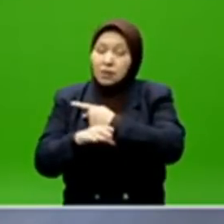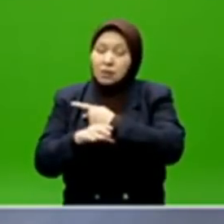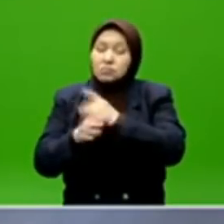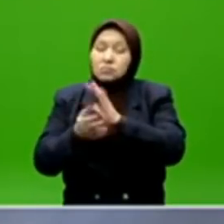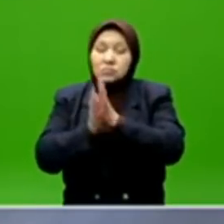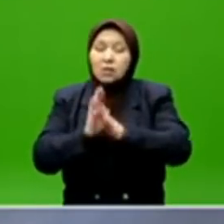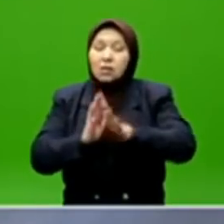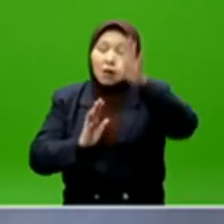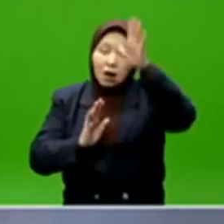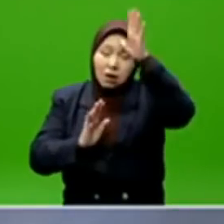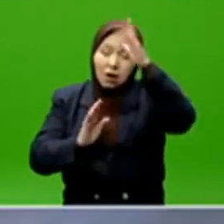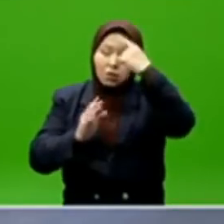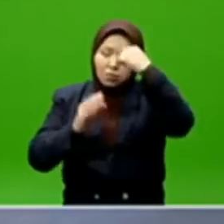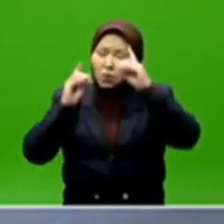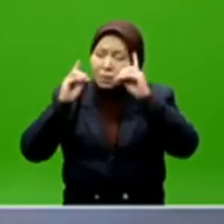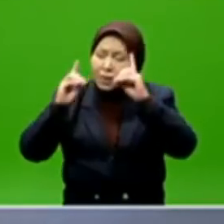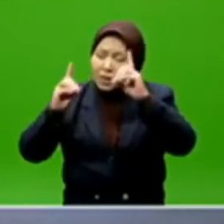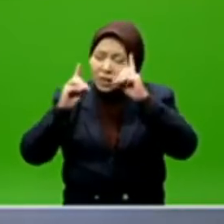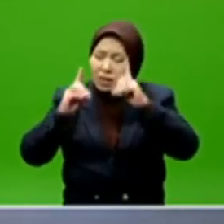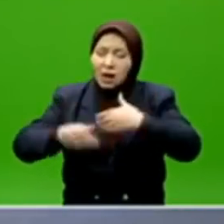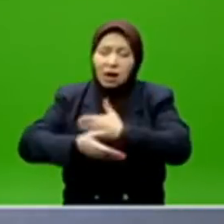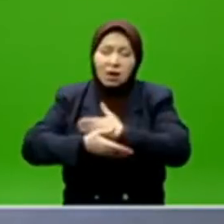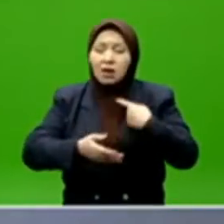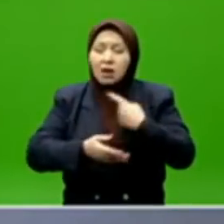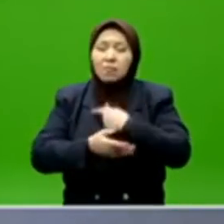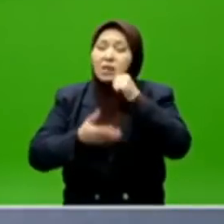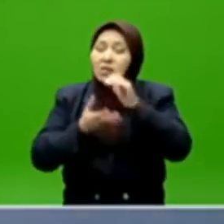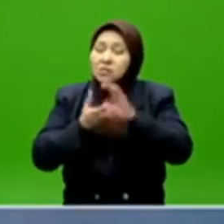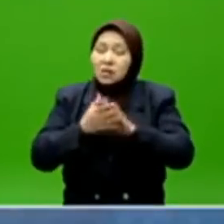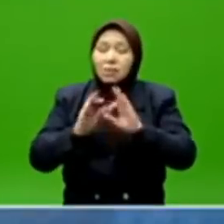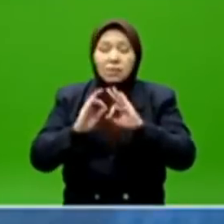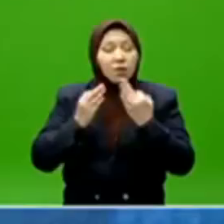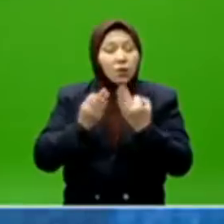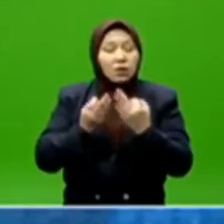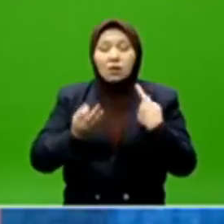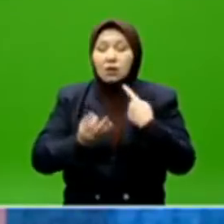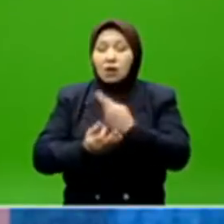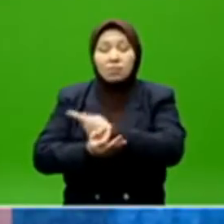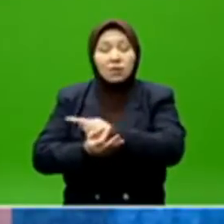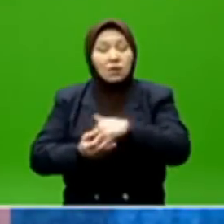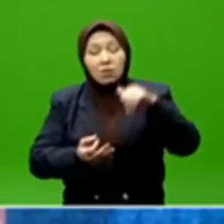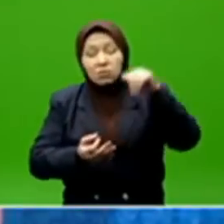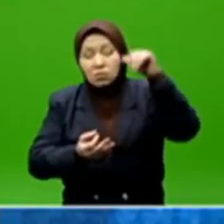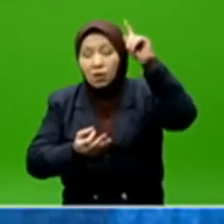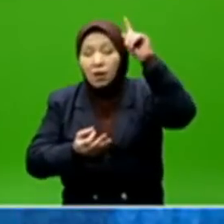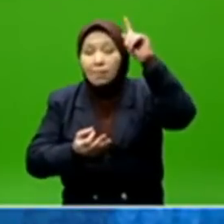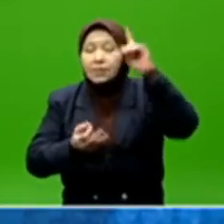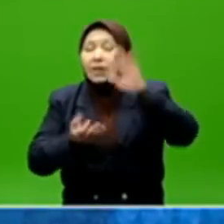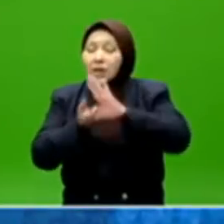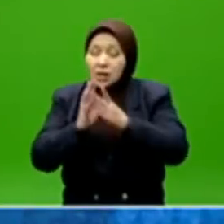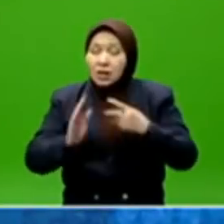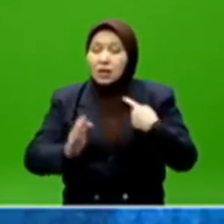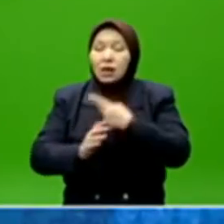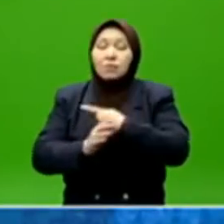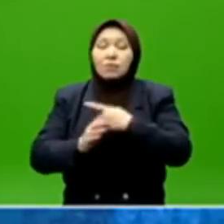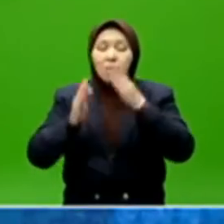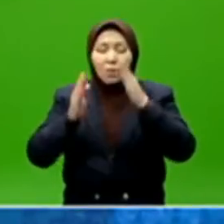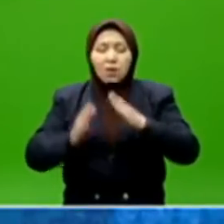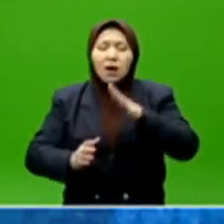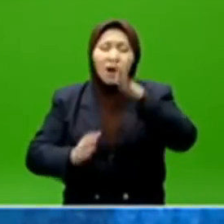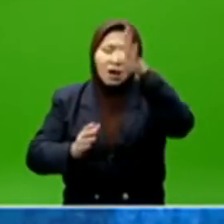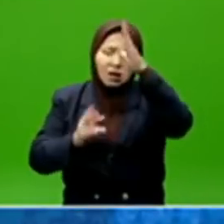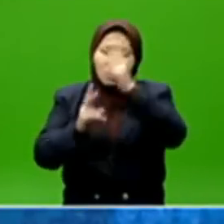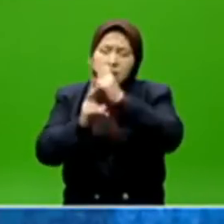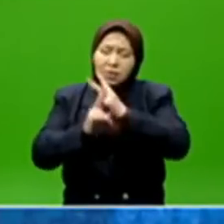ayah untuk mendidik anak-anak kami, isteri kami, keluarga kami ya Allah. Jadikan kami seorang ayah yang